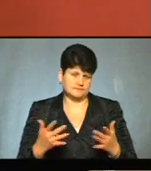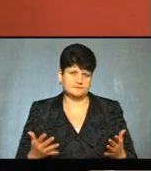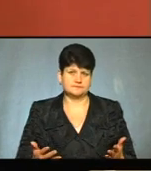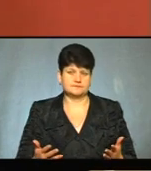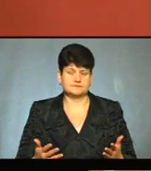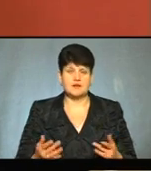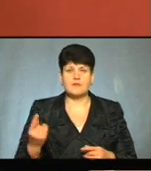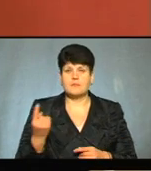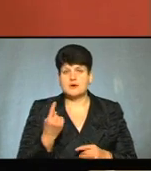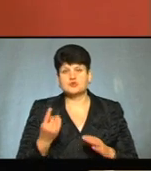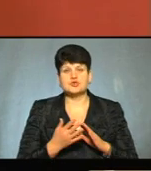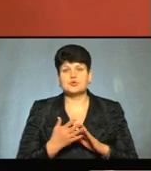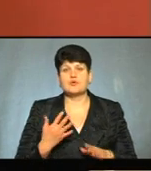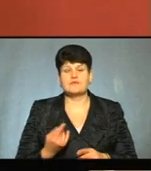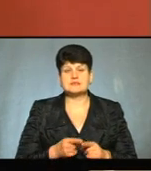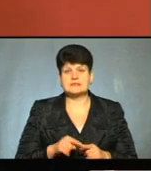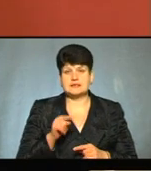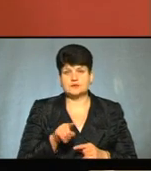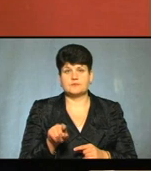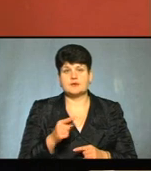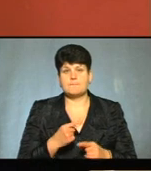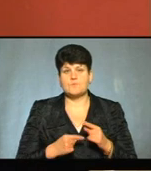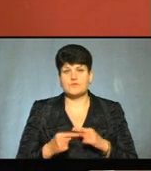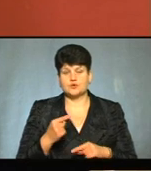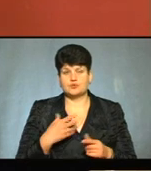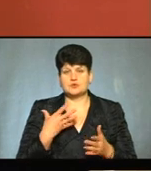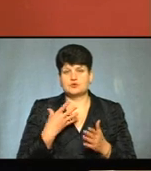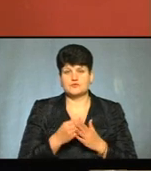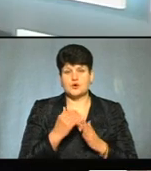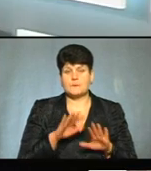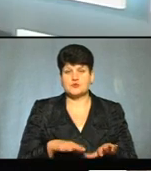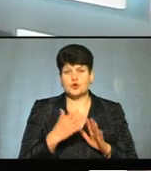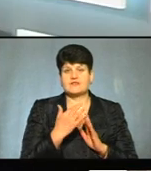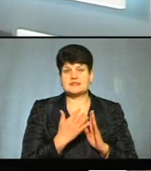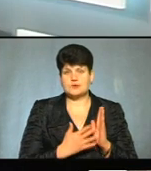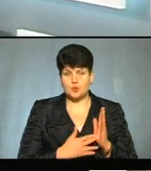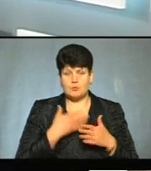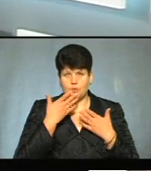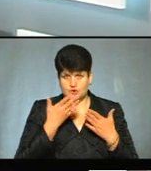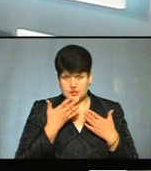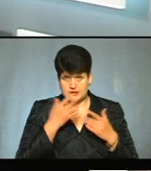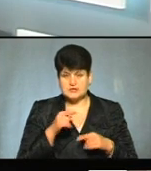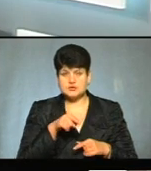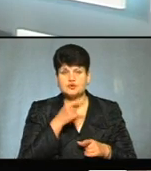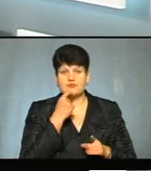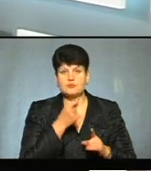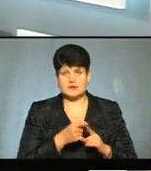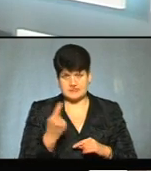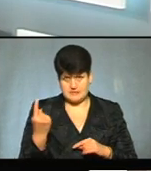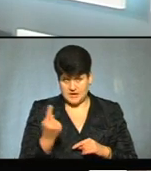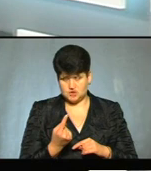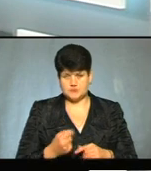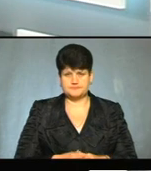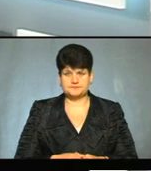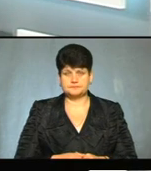бути пропозиції? Першочергово, це те, щоб вони повернулися до своїх посадових інструкцій, прочитали, за що вони відповідають,